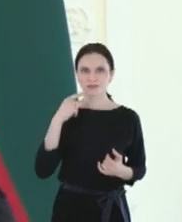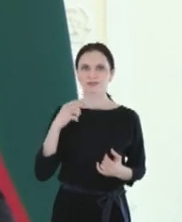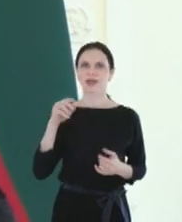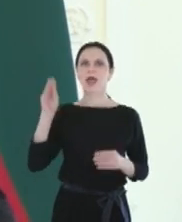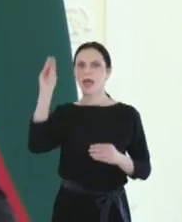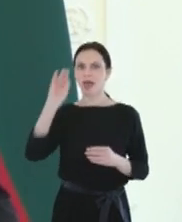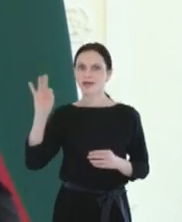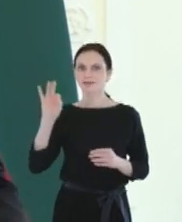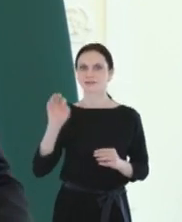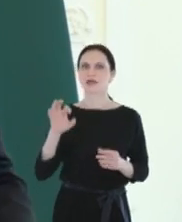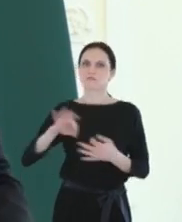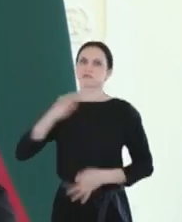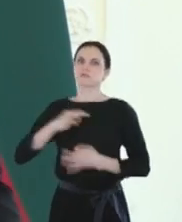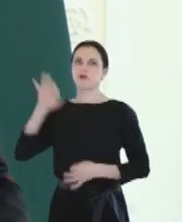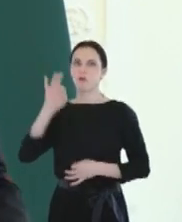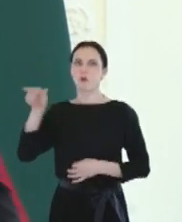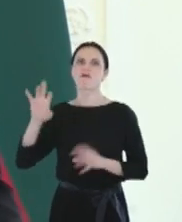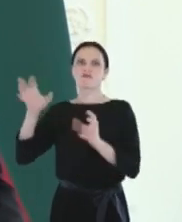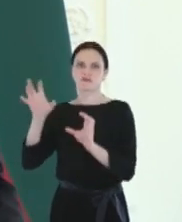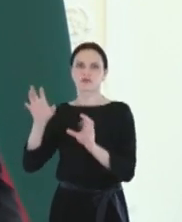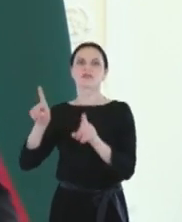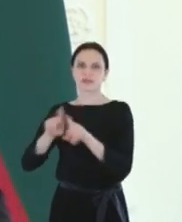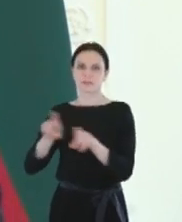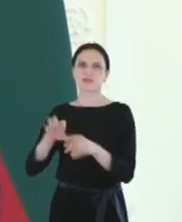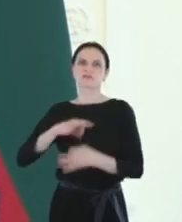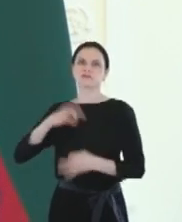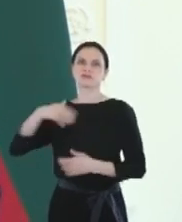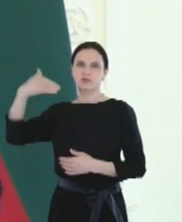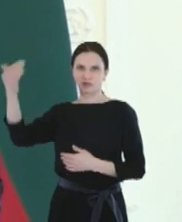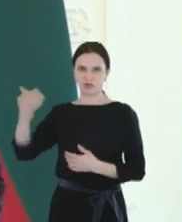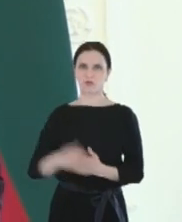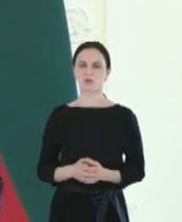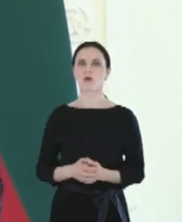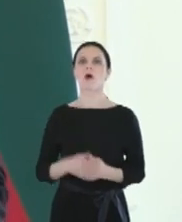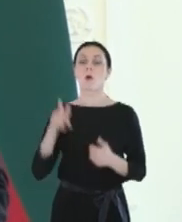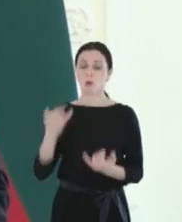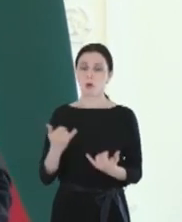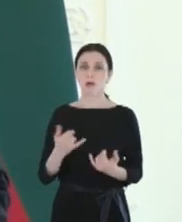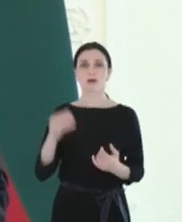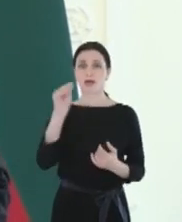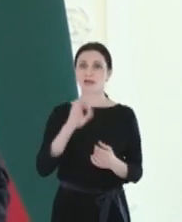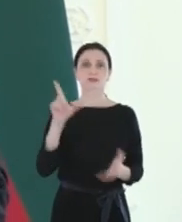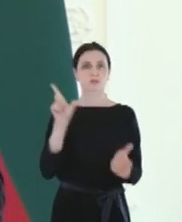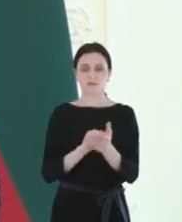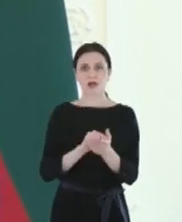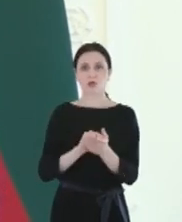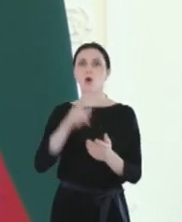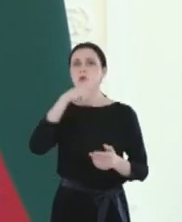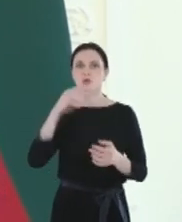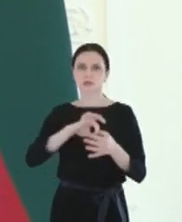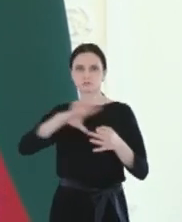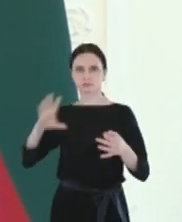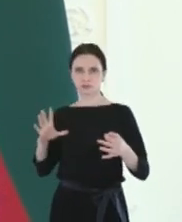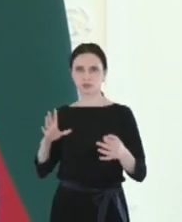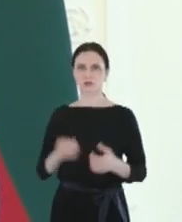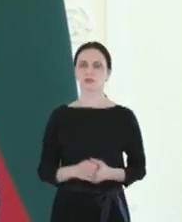yra proga Europai tapti nepriklausomai nuo Rusijos energetinių resursų importo.